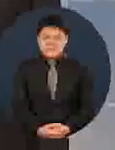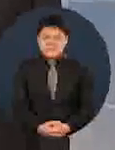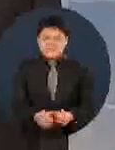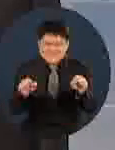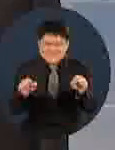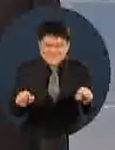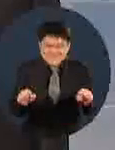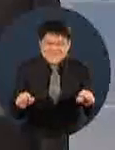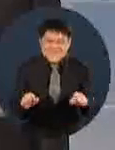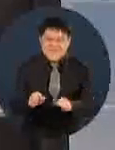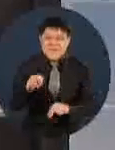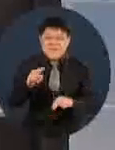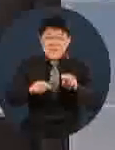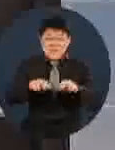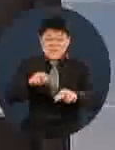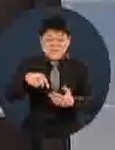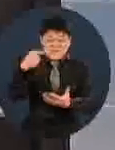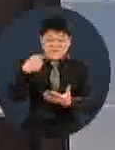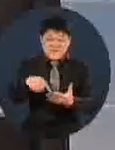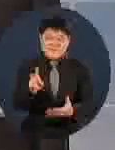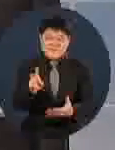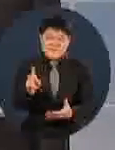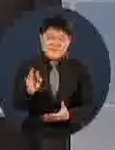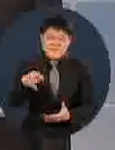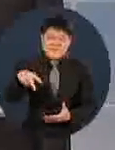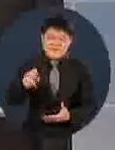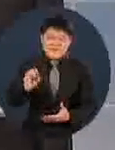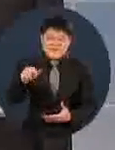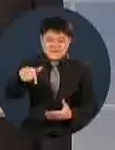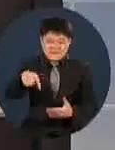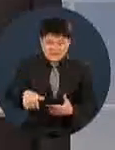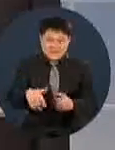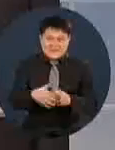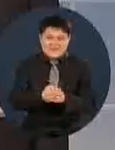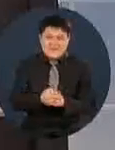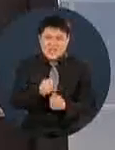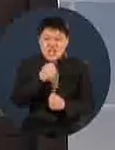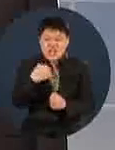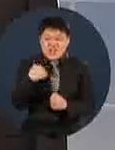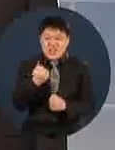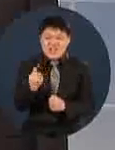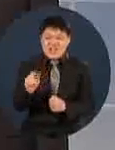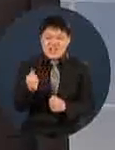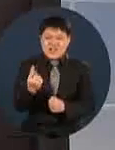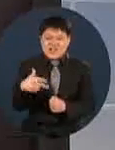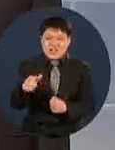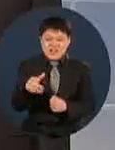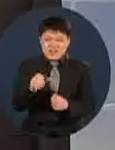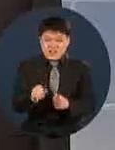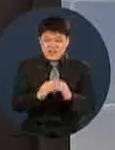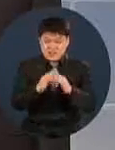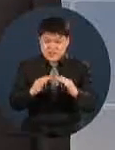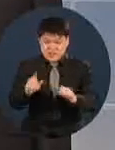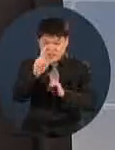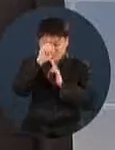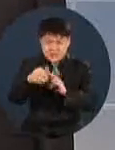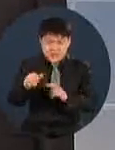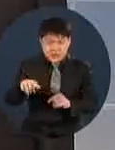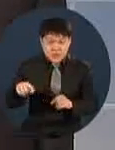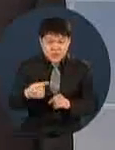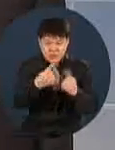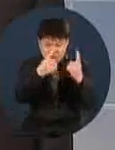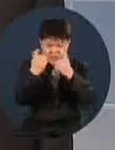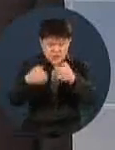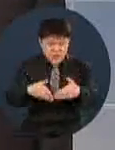시청자 여러분 안녕하십니까. 바둑교실의 양상훈입니다. 네, 진행의 하호정입니다. 네, 전주에서 이창호 구단의 기념관이